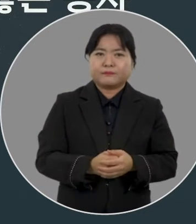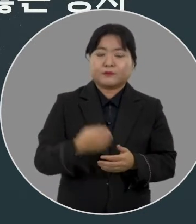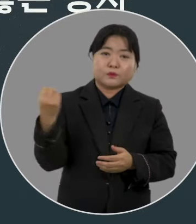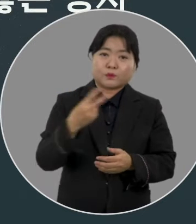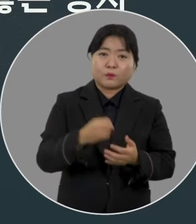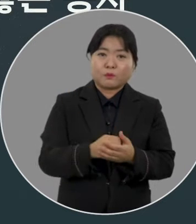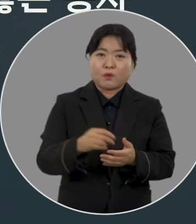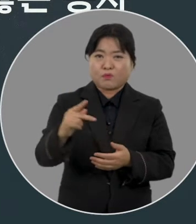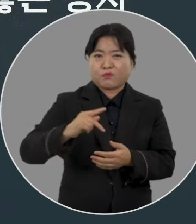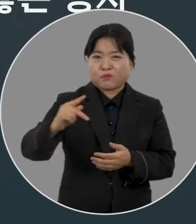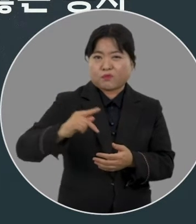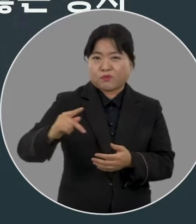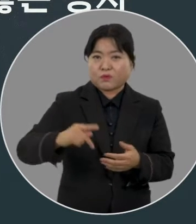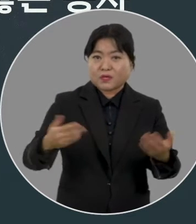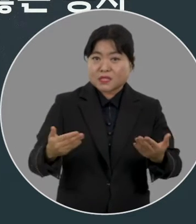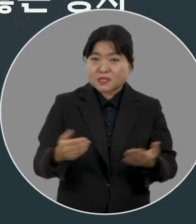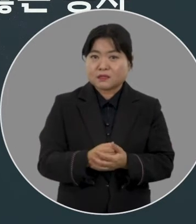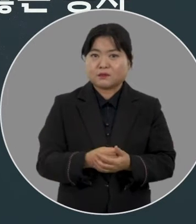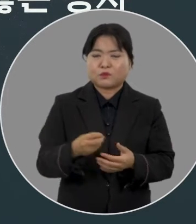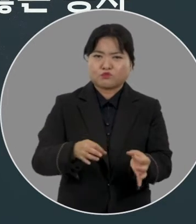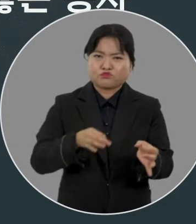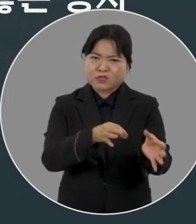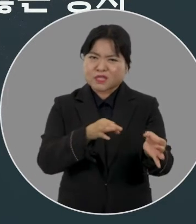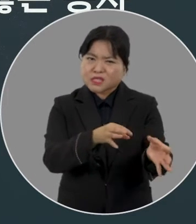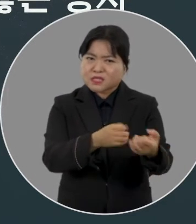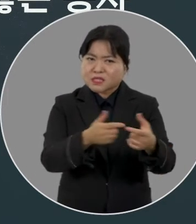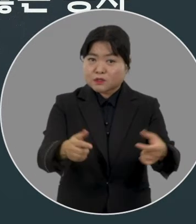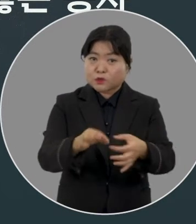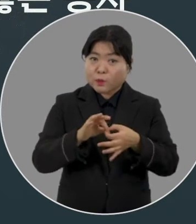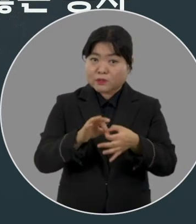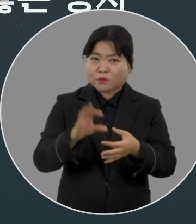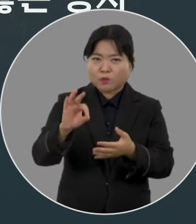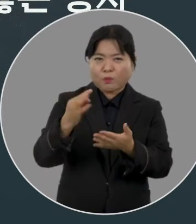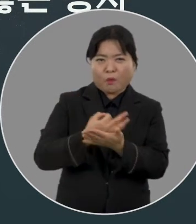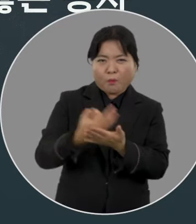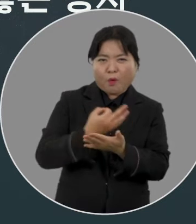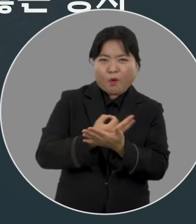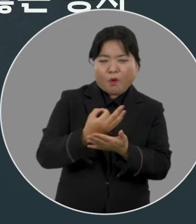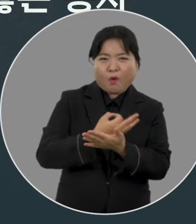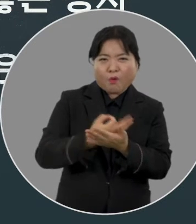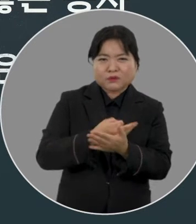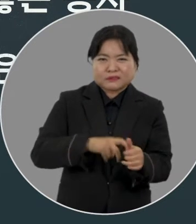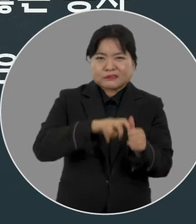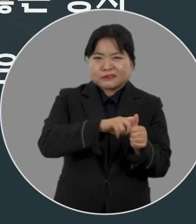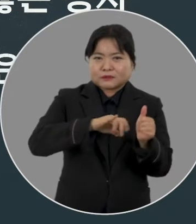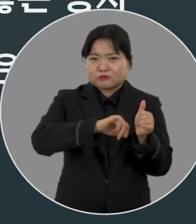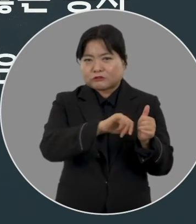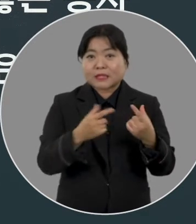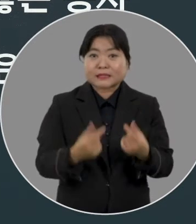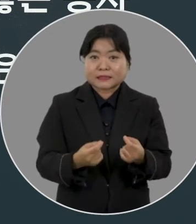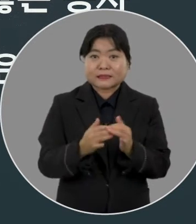이제 고리대금업이라든지 혹은 그 투기 이런 걸 통해서 돈을 벌어먹는 기생충